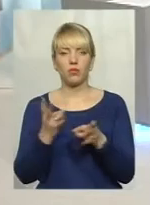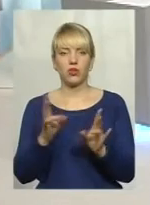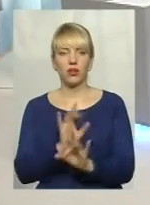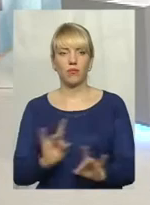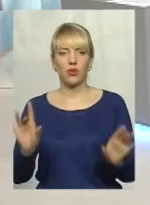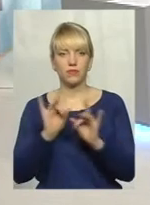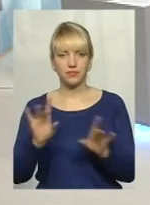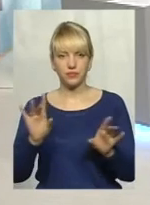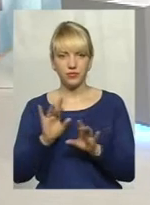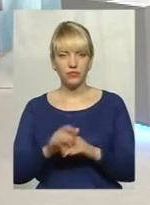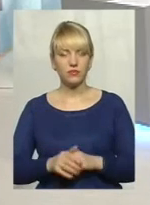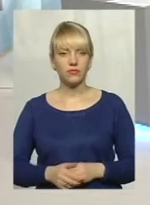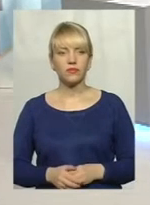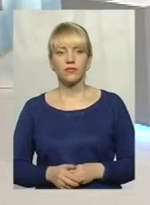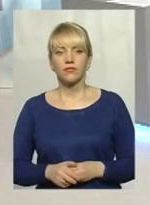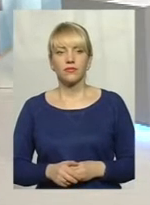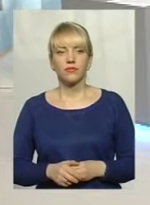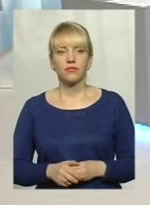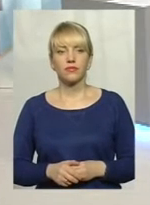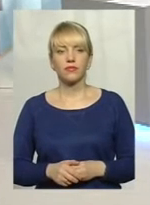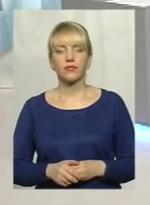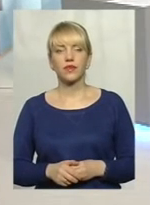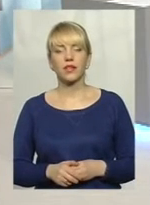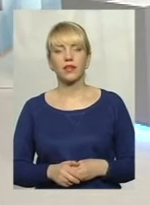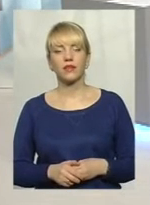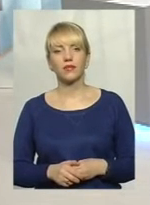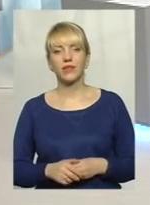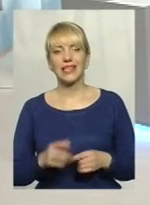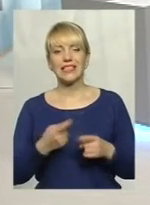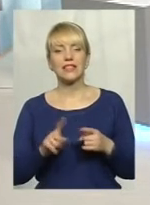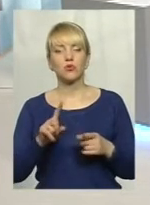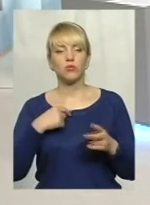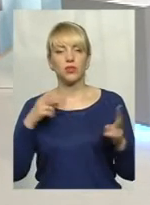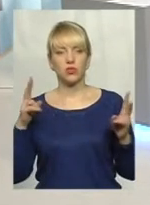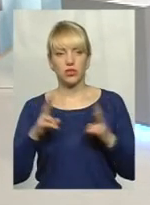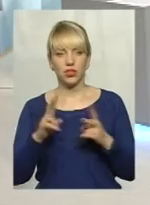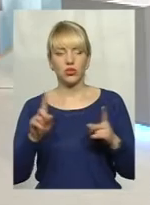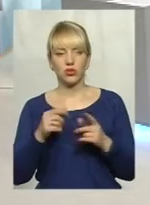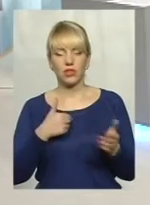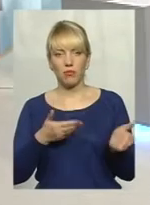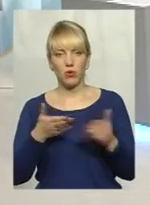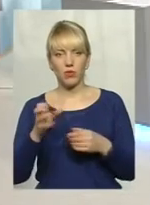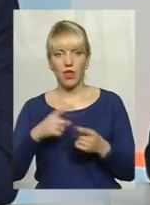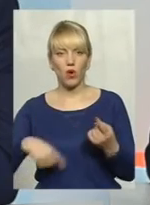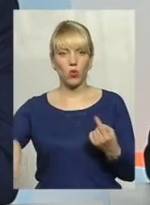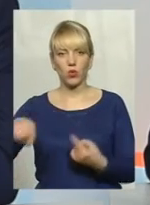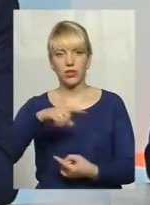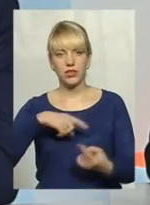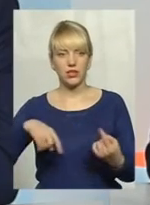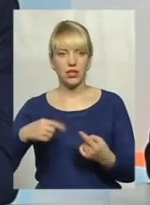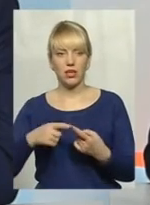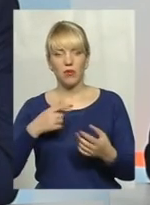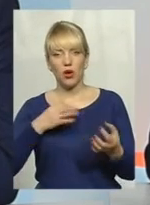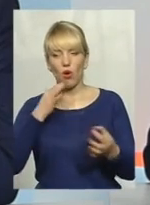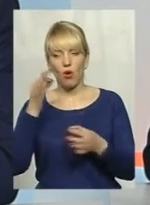такі от лікнеп? З того, з чим ми стикнулися, тому що запрошуючи на круглий стіл, ми обзвонювали